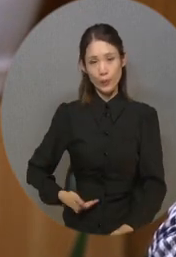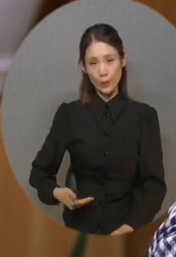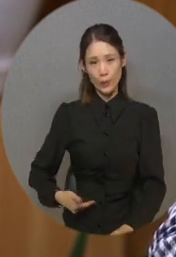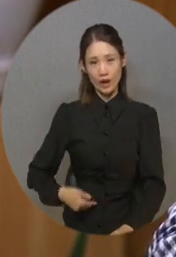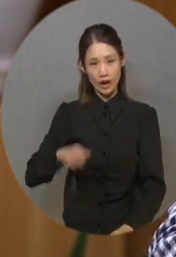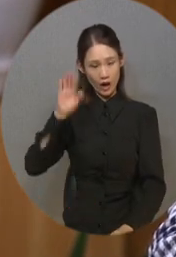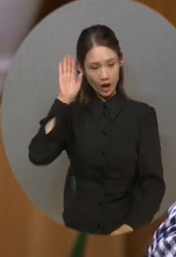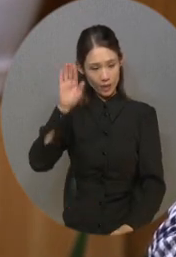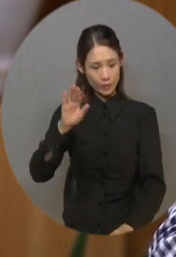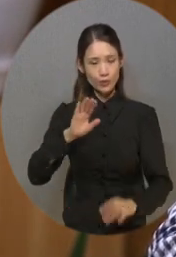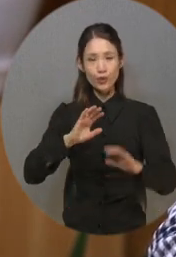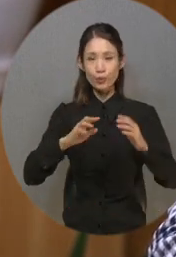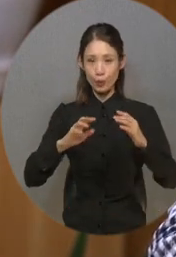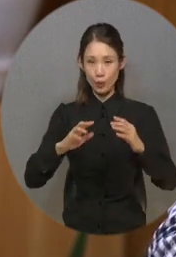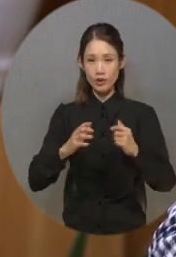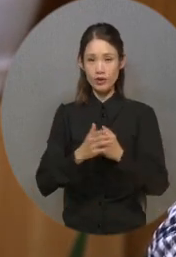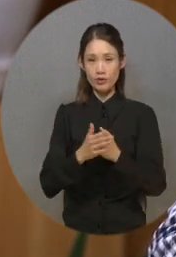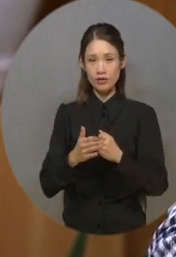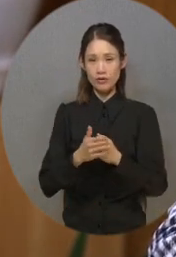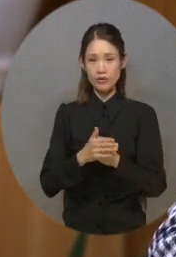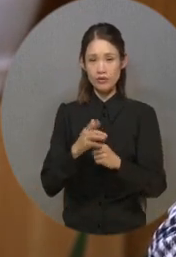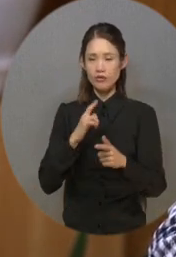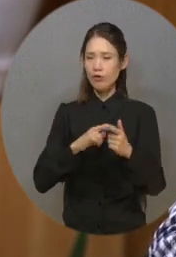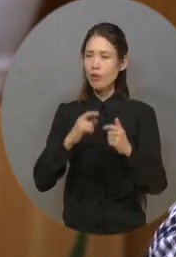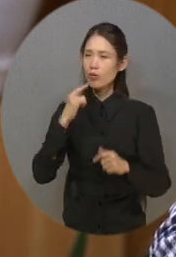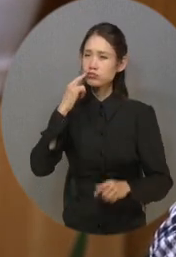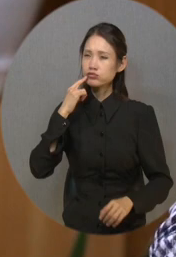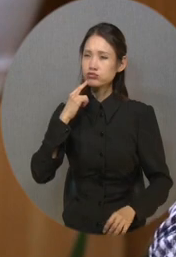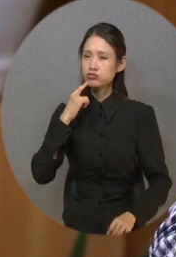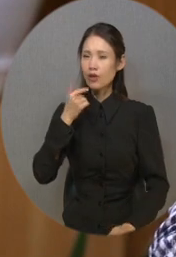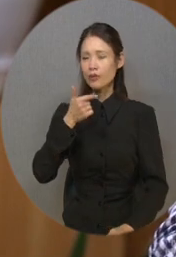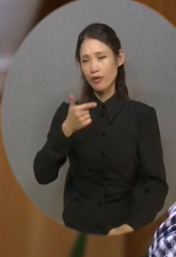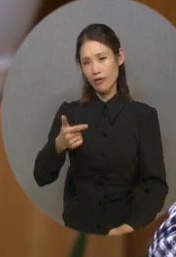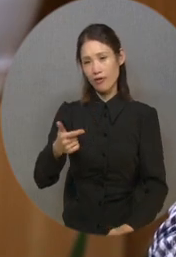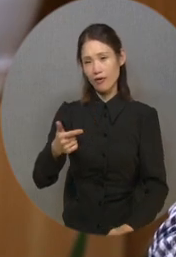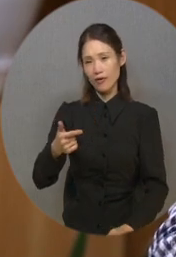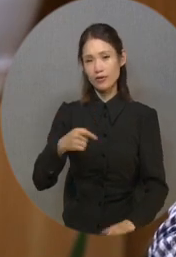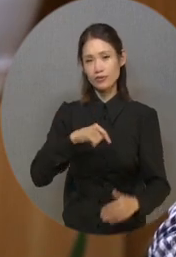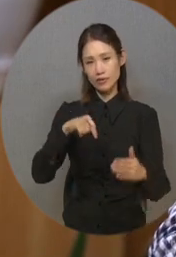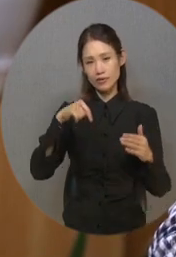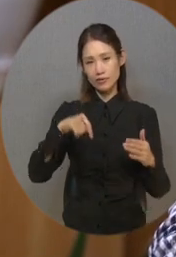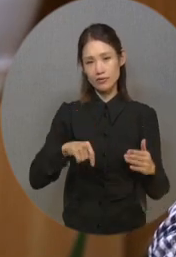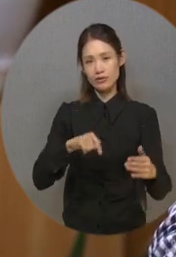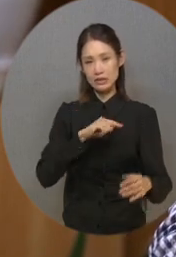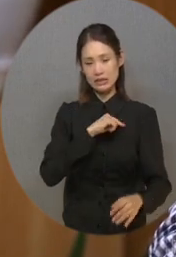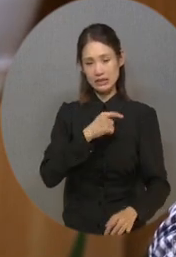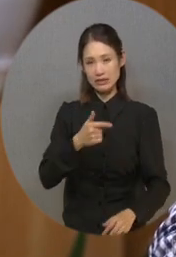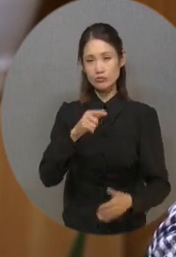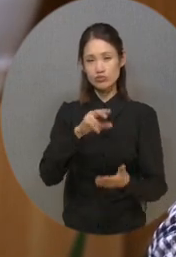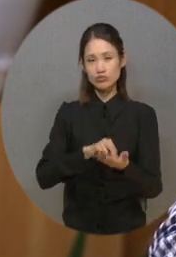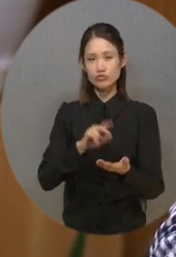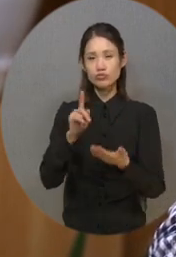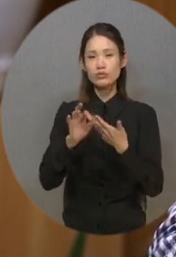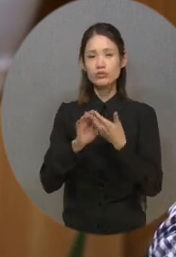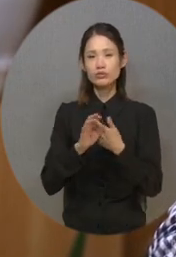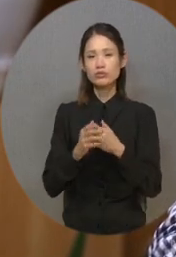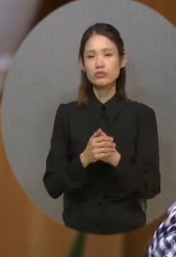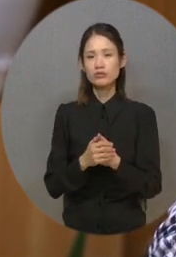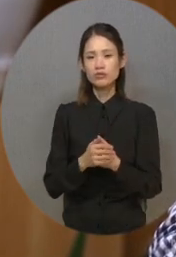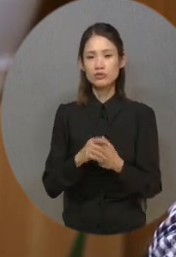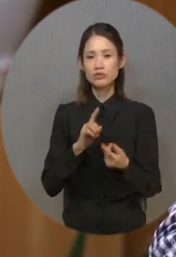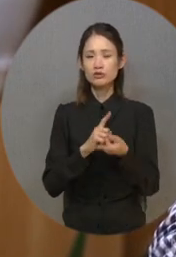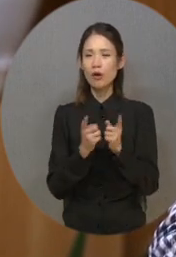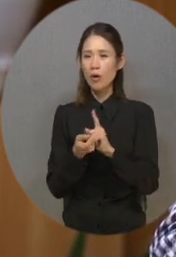국가의 모델로서 한국을 삼고 있기 때문에 엄청나게 네. 부러워합니다. 근데 우리 내부적으로는 가장 큰 문제가 뭔가 하면